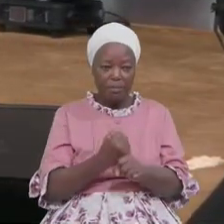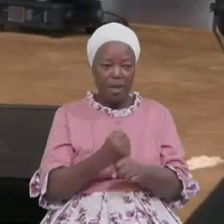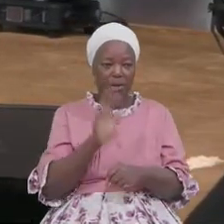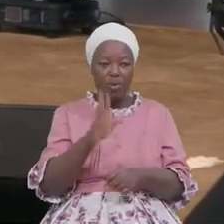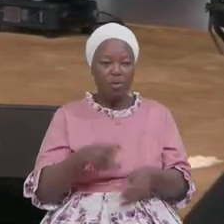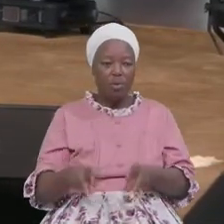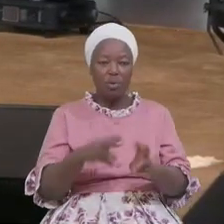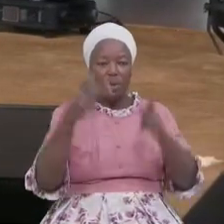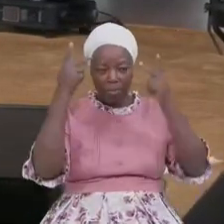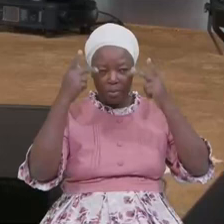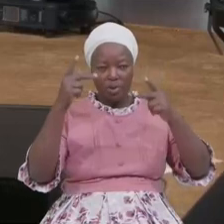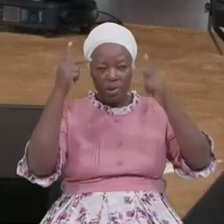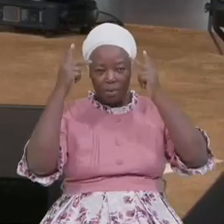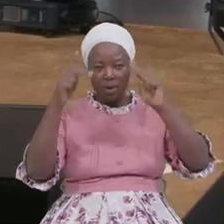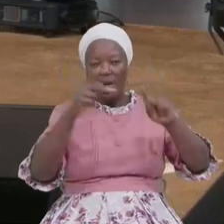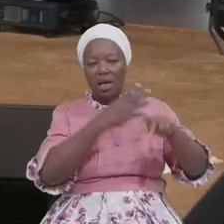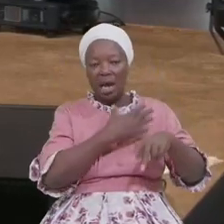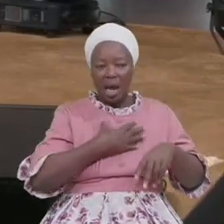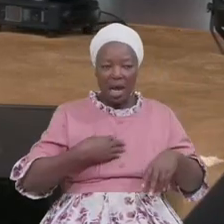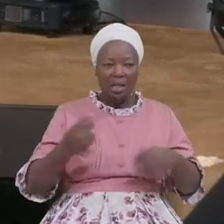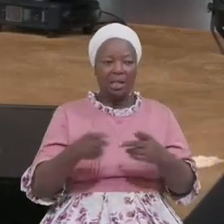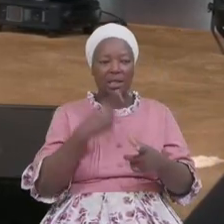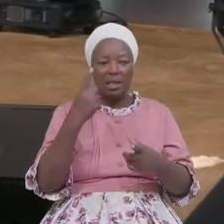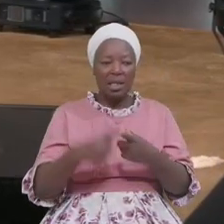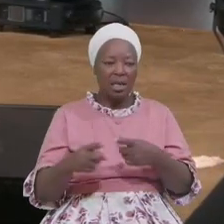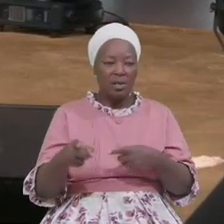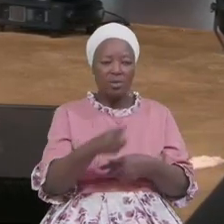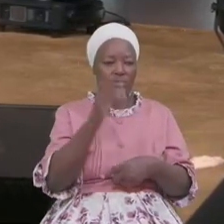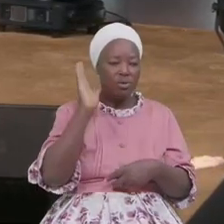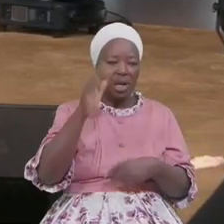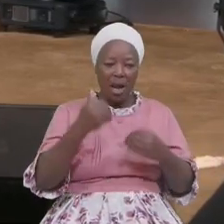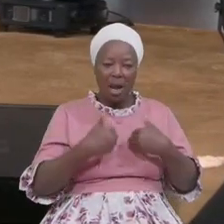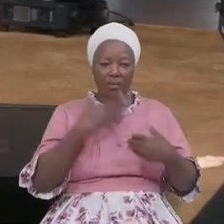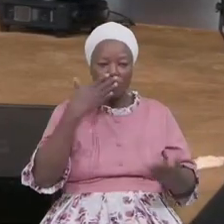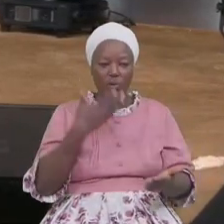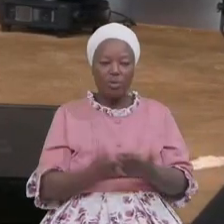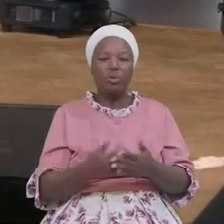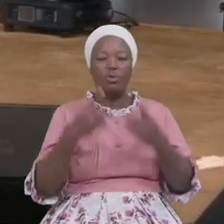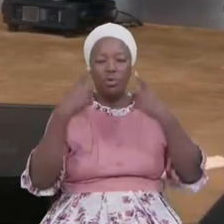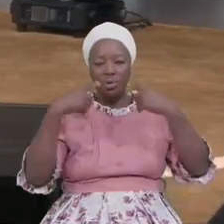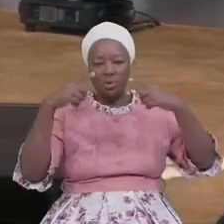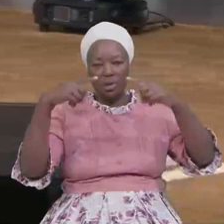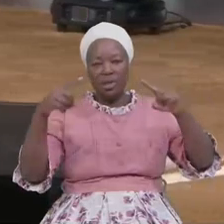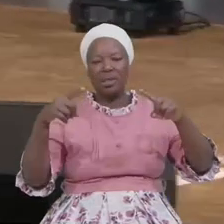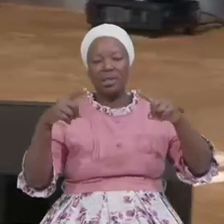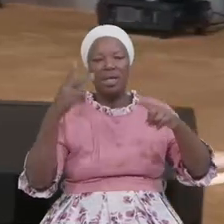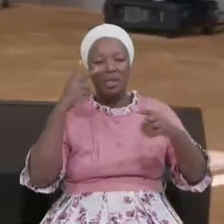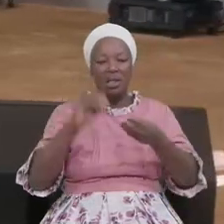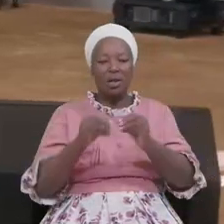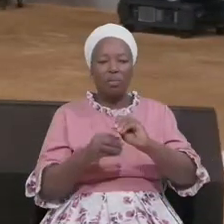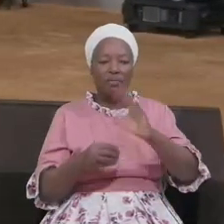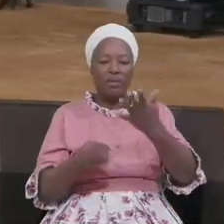entreprises, c'est alors que tu réussiras. Voyons maintenant un cinquième